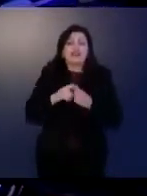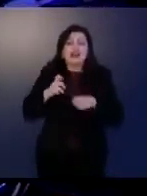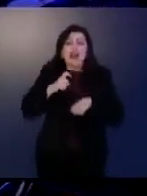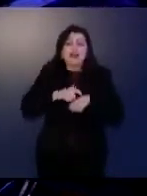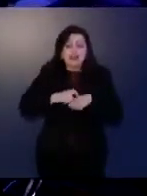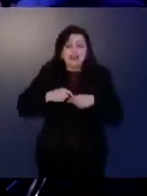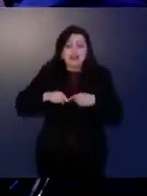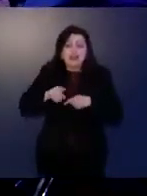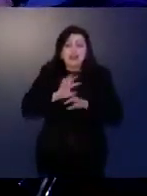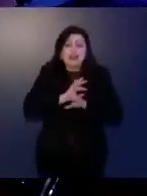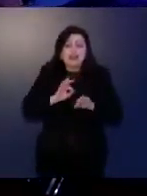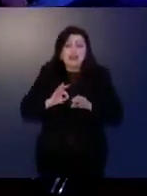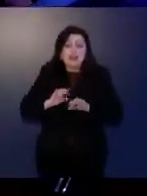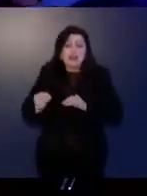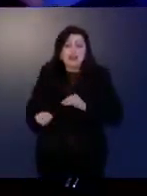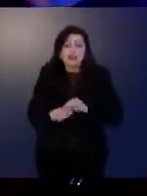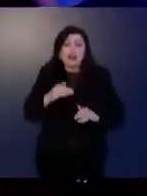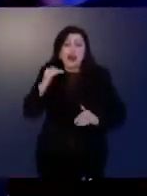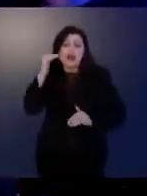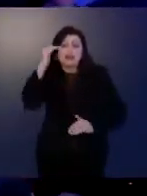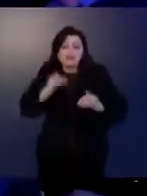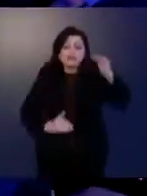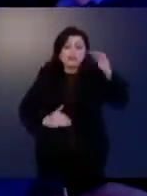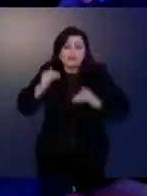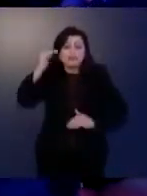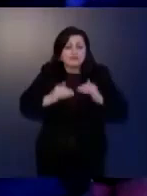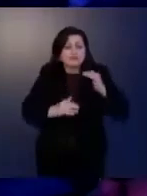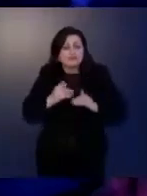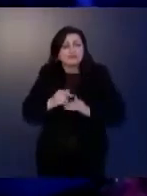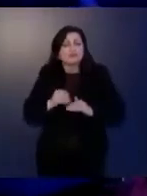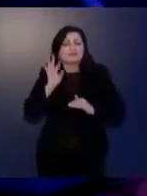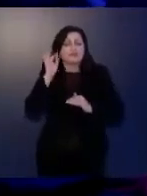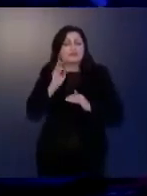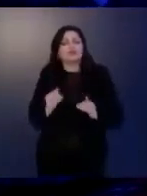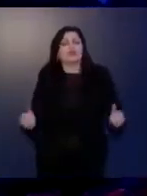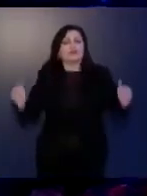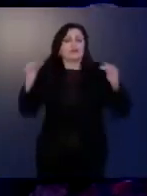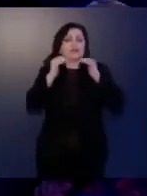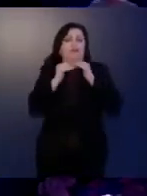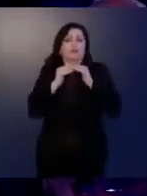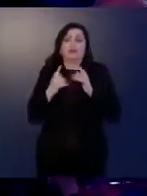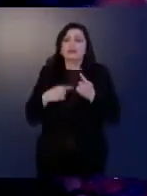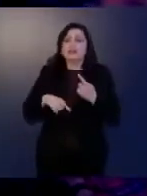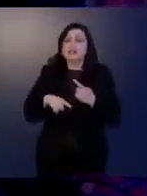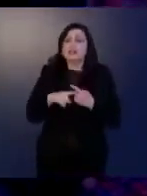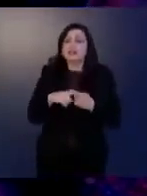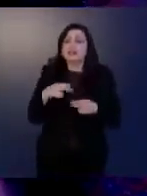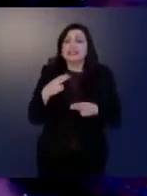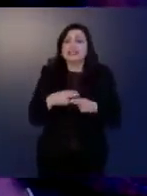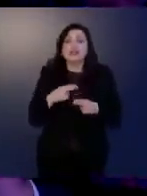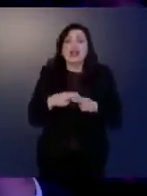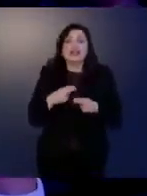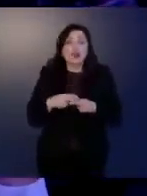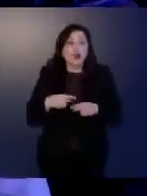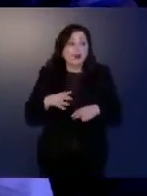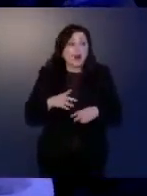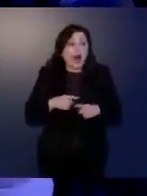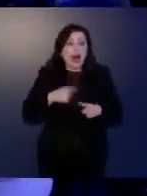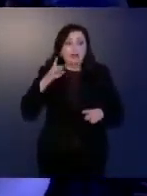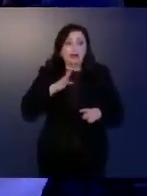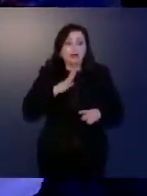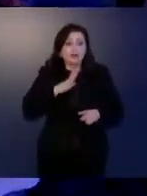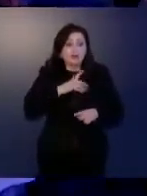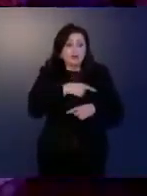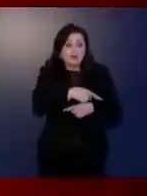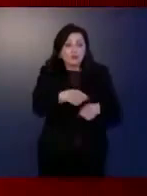έρχονται, για αποκατάσταση, για μένα το πιο σημαντικό, της εμπιστοσύνης του απλού πολίτη, ότι υπάρχει